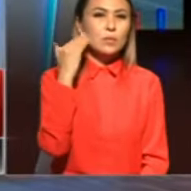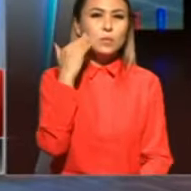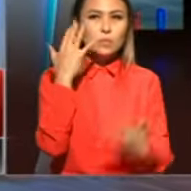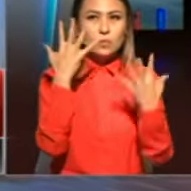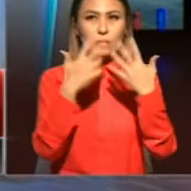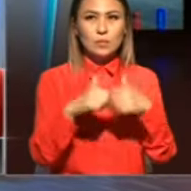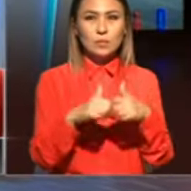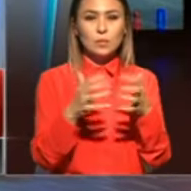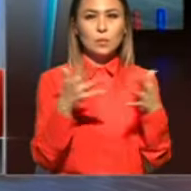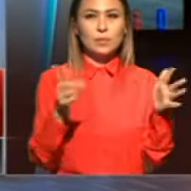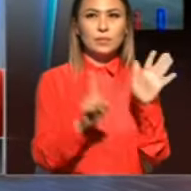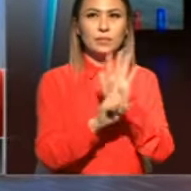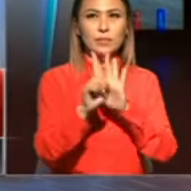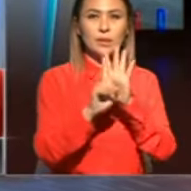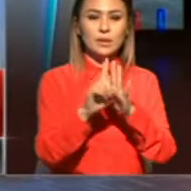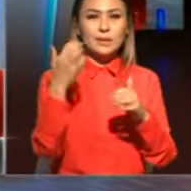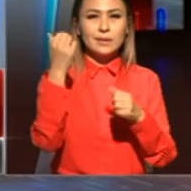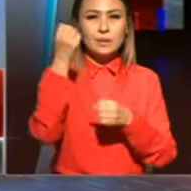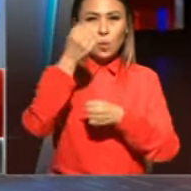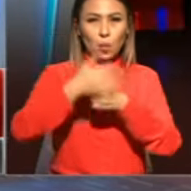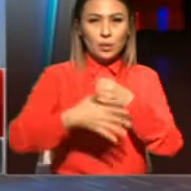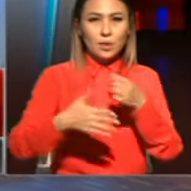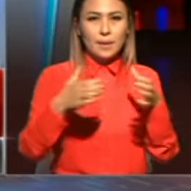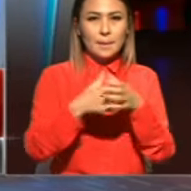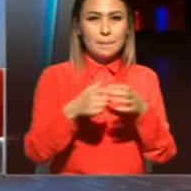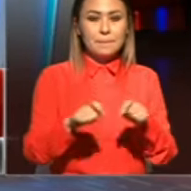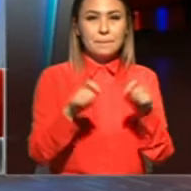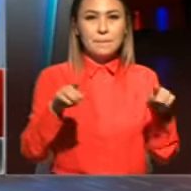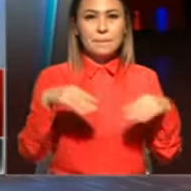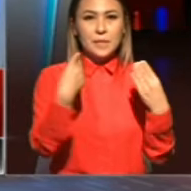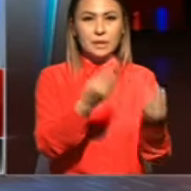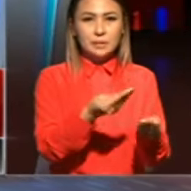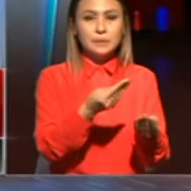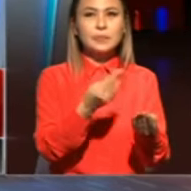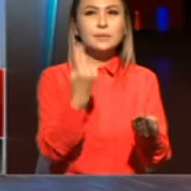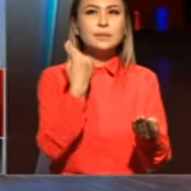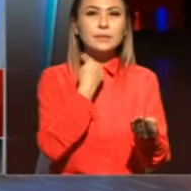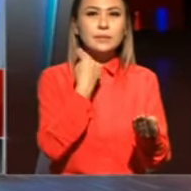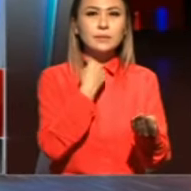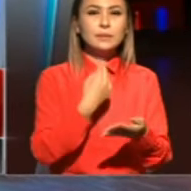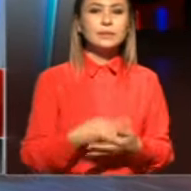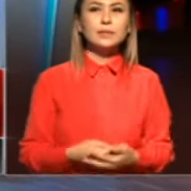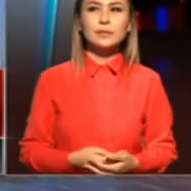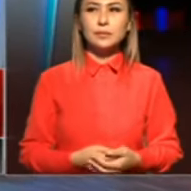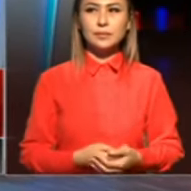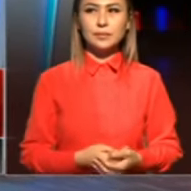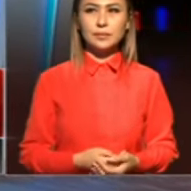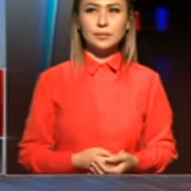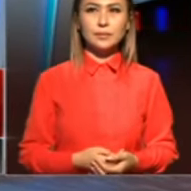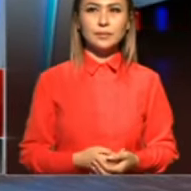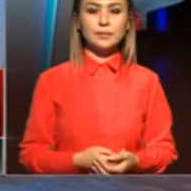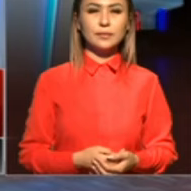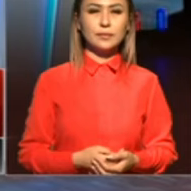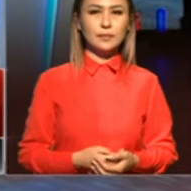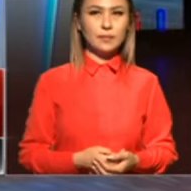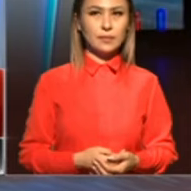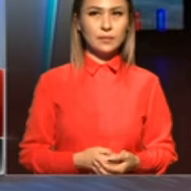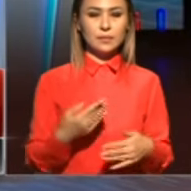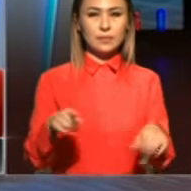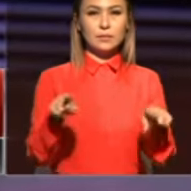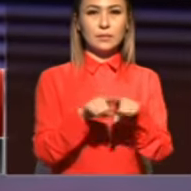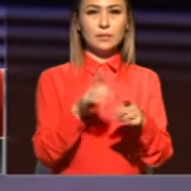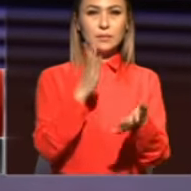жаңағы бастапқы орталық компания мына жақта филиалға береді қарыз. Фирмаралық қарыз бізде 90 миллиард. Иә. Бұларда да